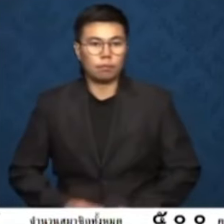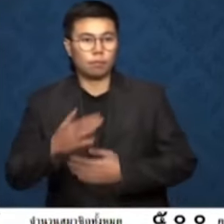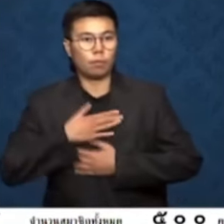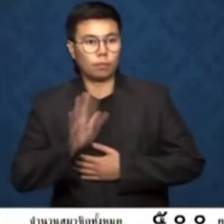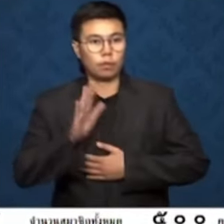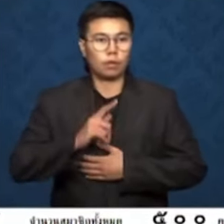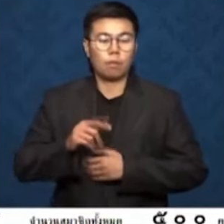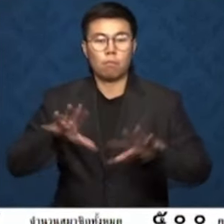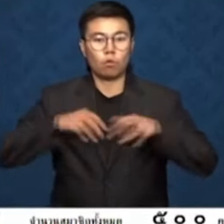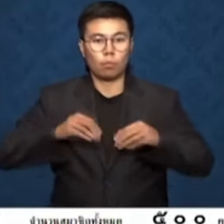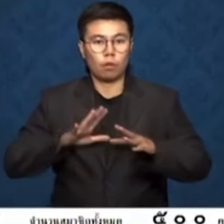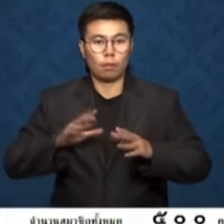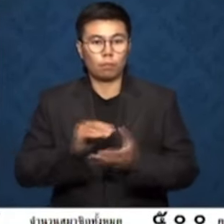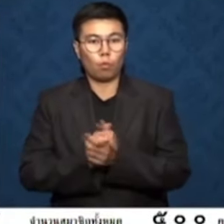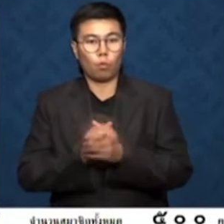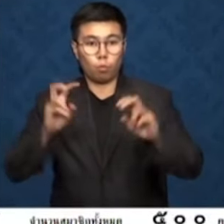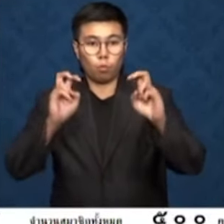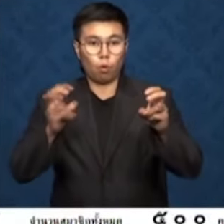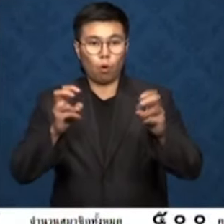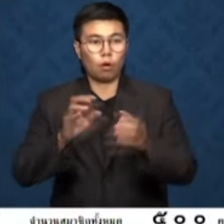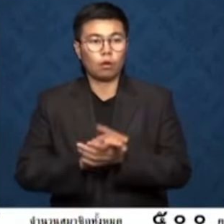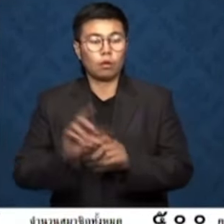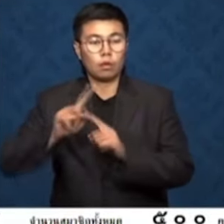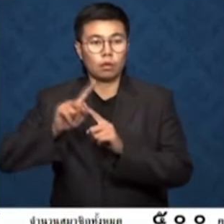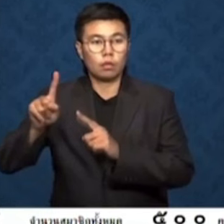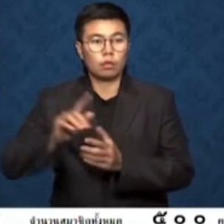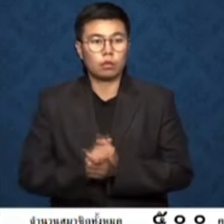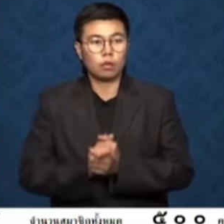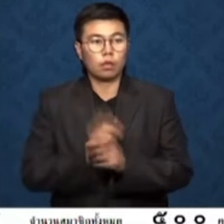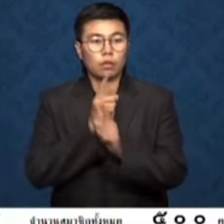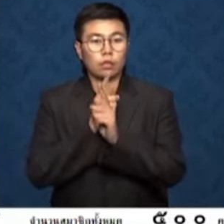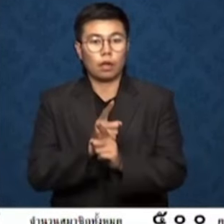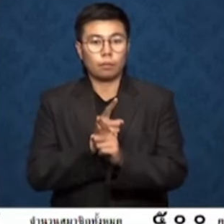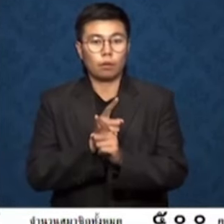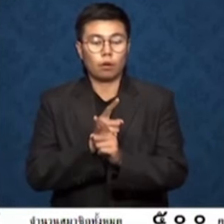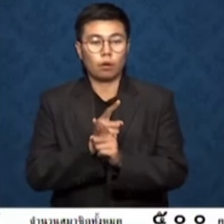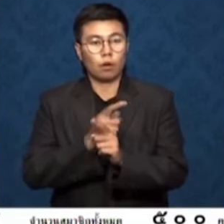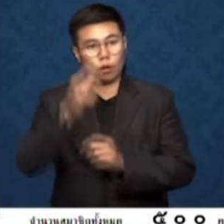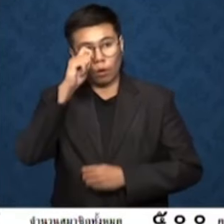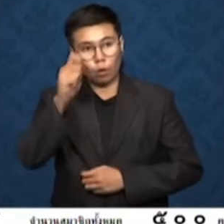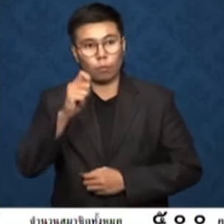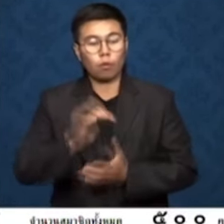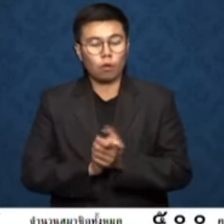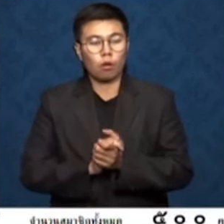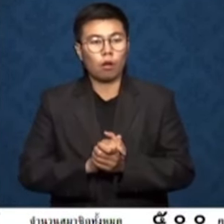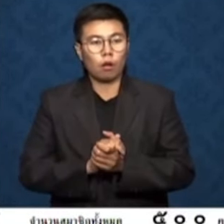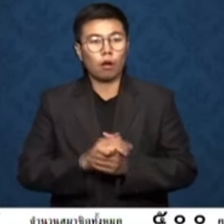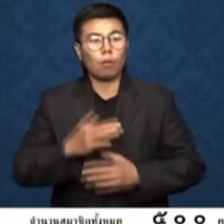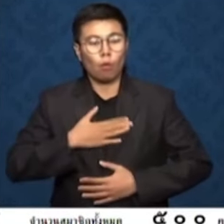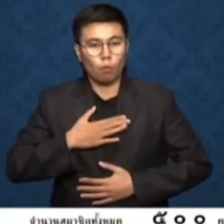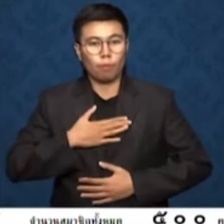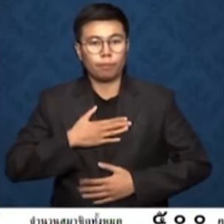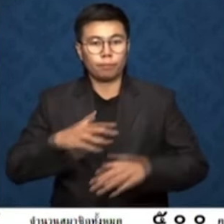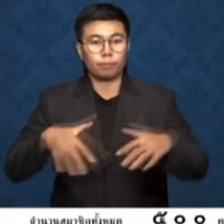การด้วยเหตุผลขั้นต้นก็คือว่า 1ด้วยตามหลักศรัทธาและหลักการของผมและก็ของพี่